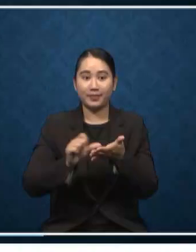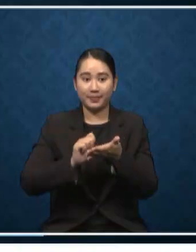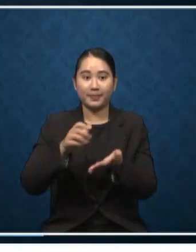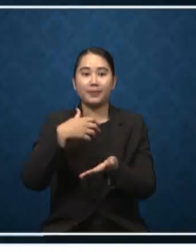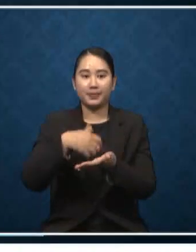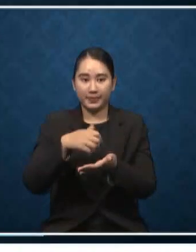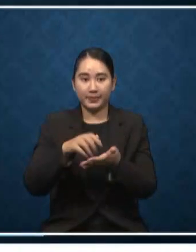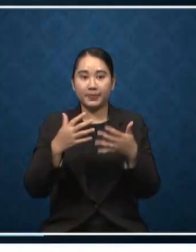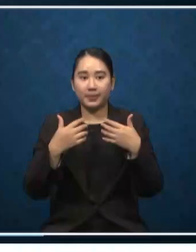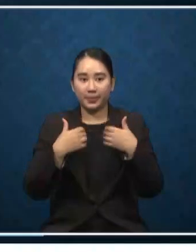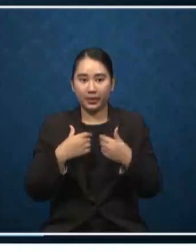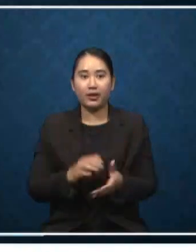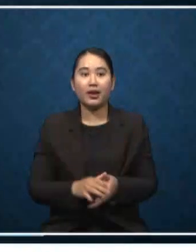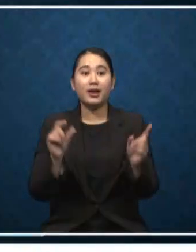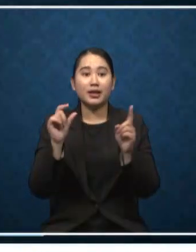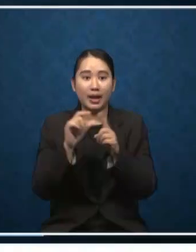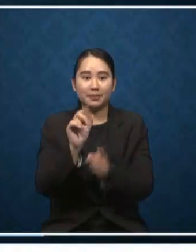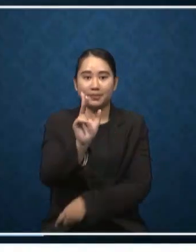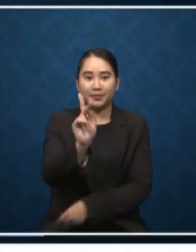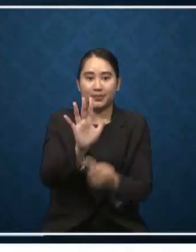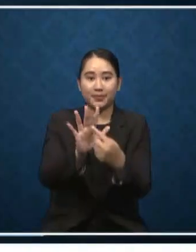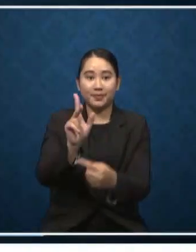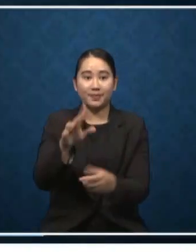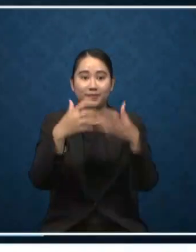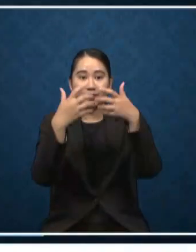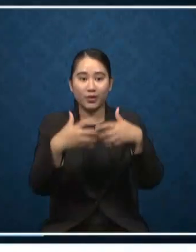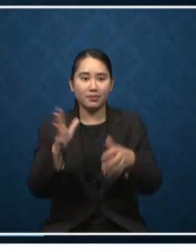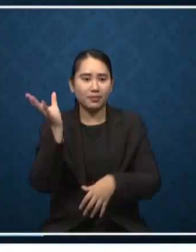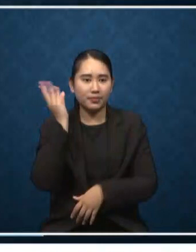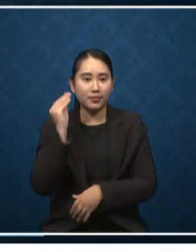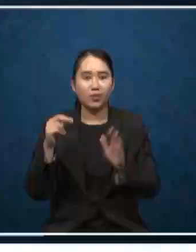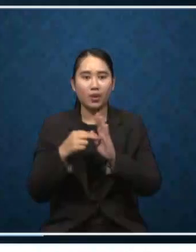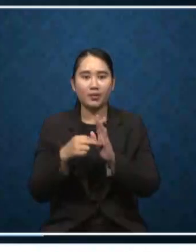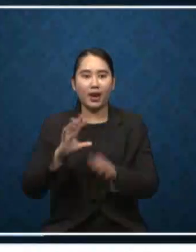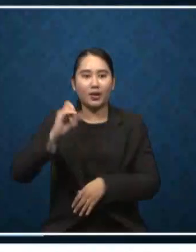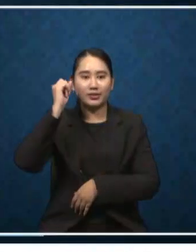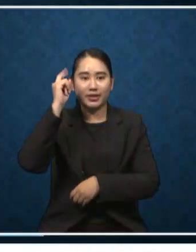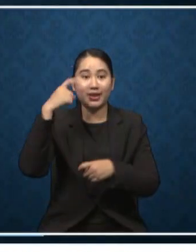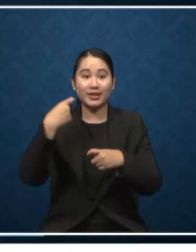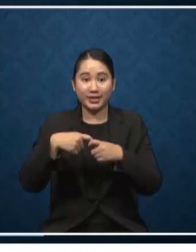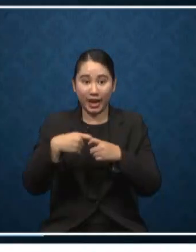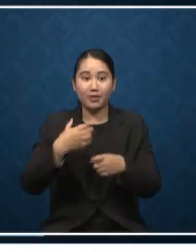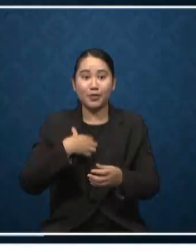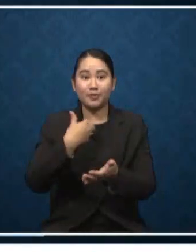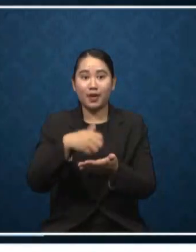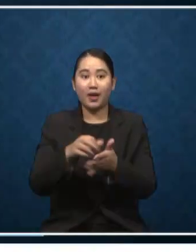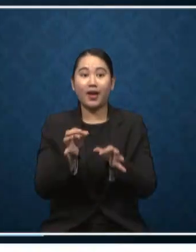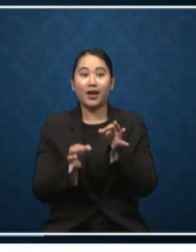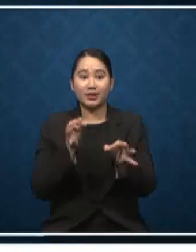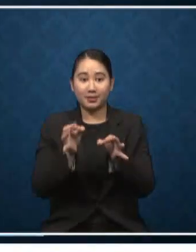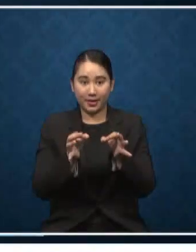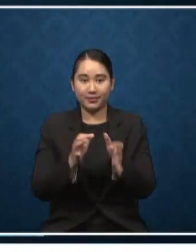dedicนก็อ